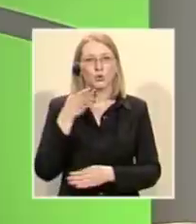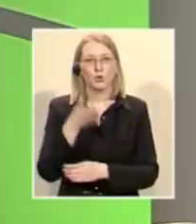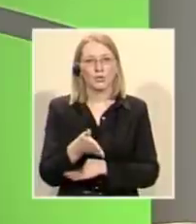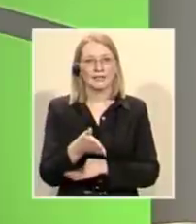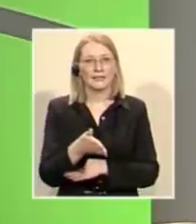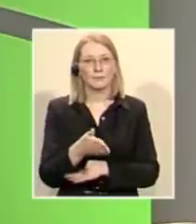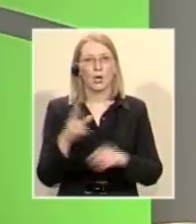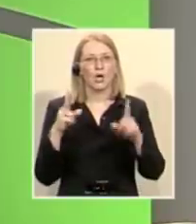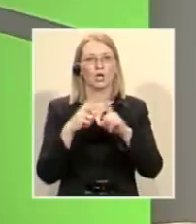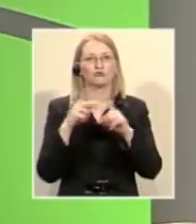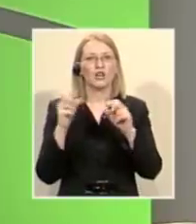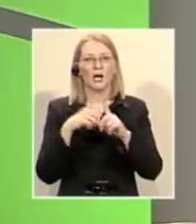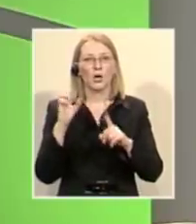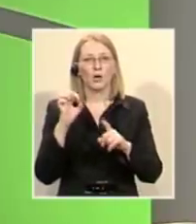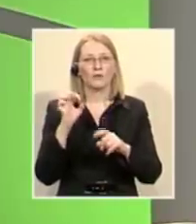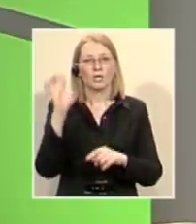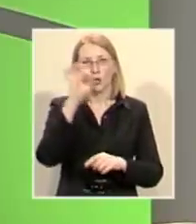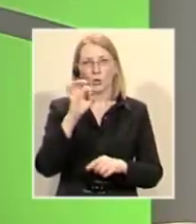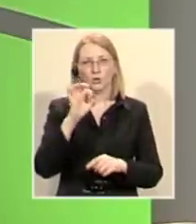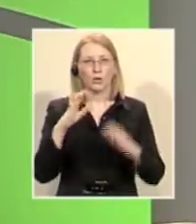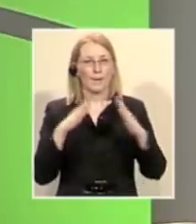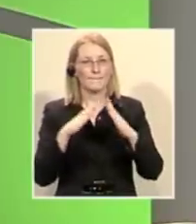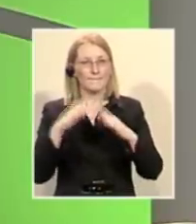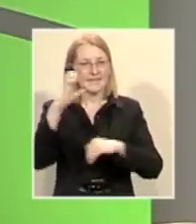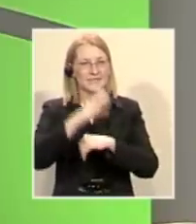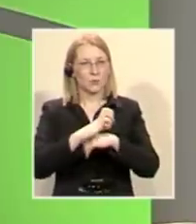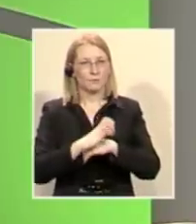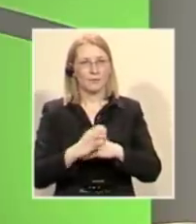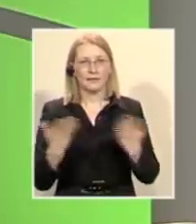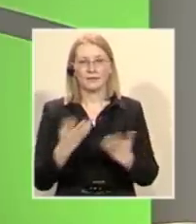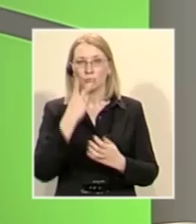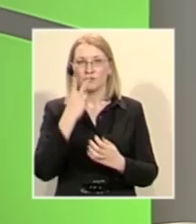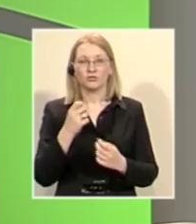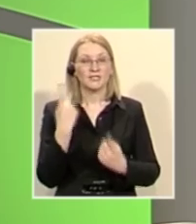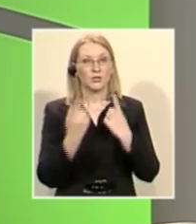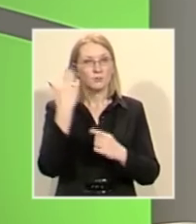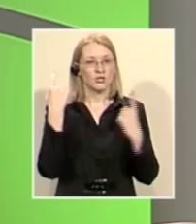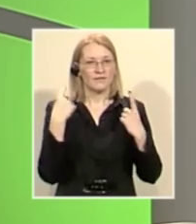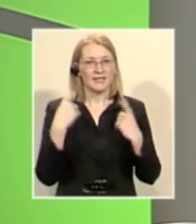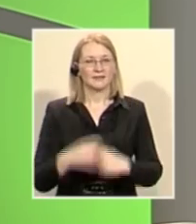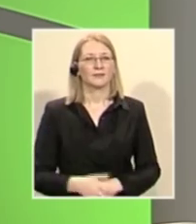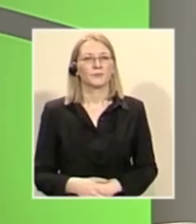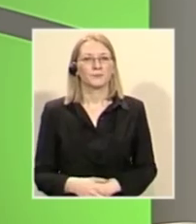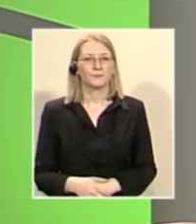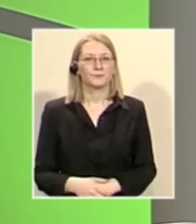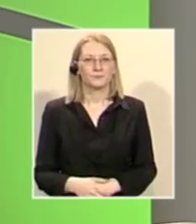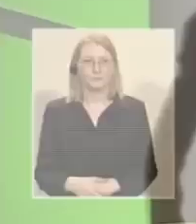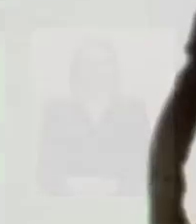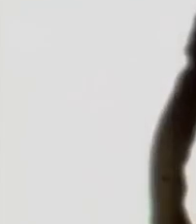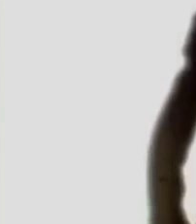u Đakovačko-osječku biskupiju da vidimo što se tamo događalo prošlog vikenda.